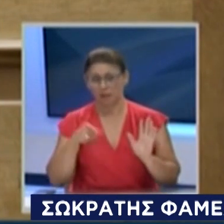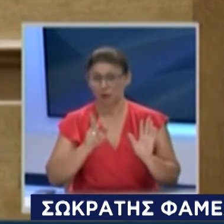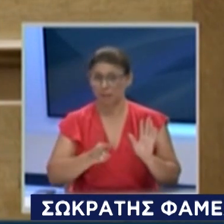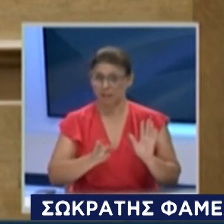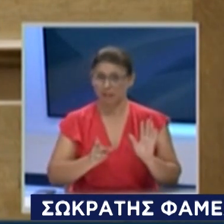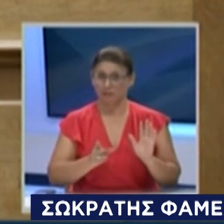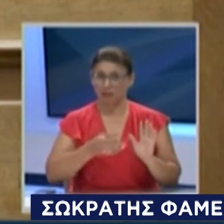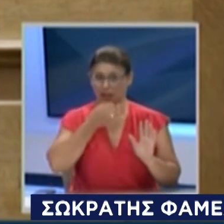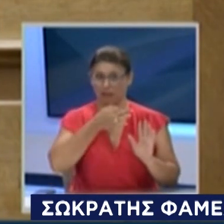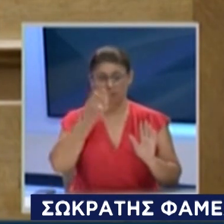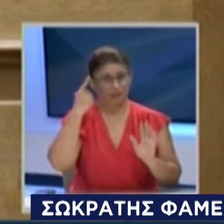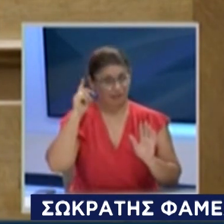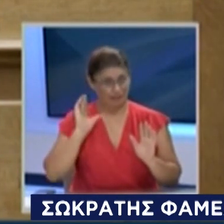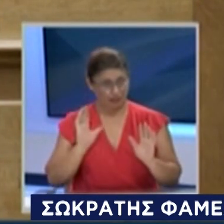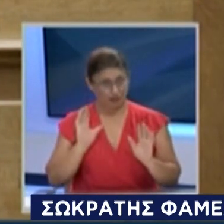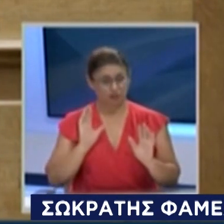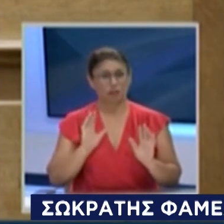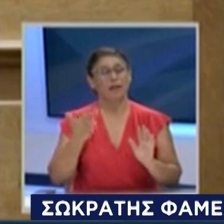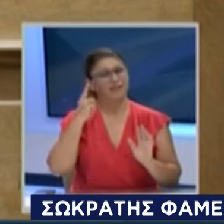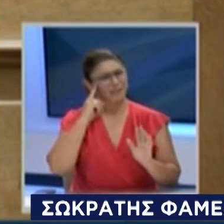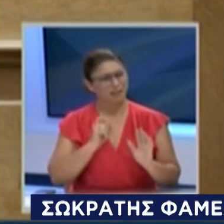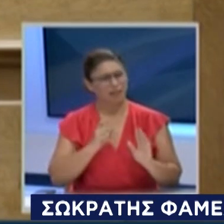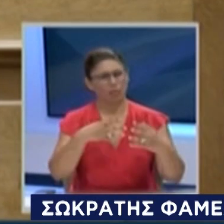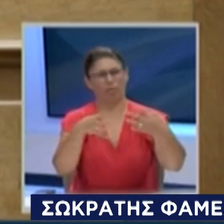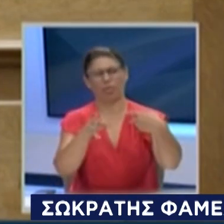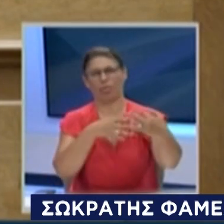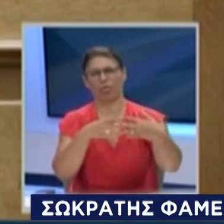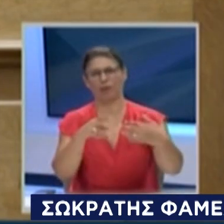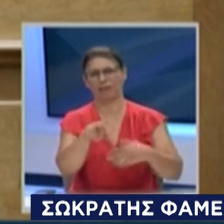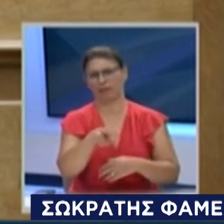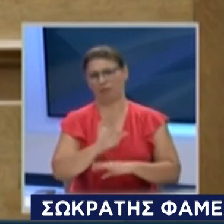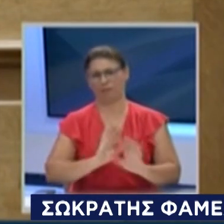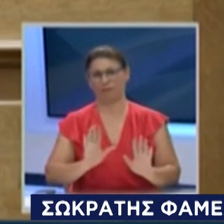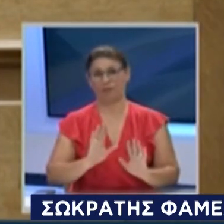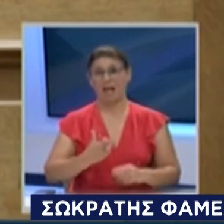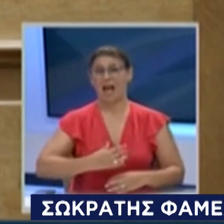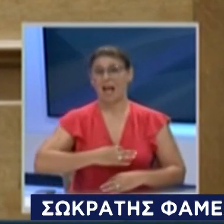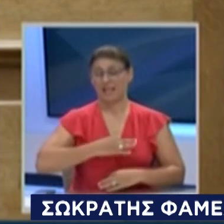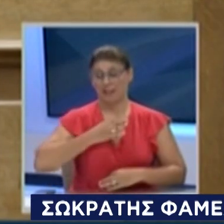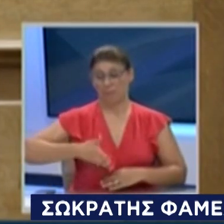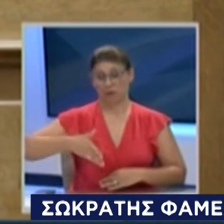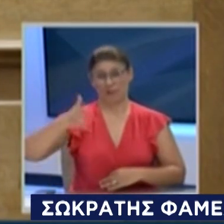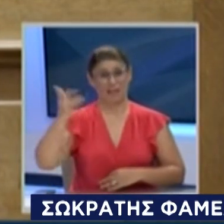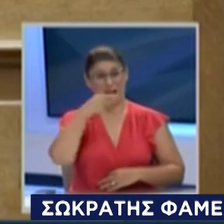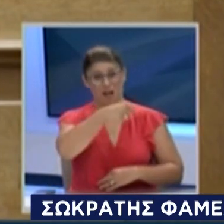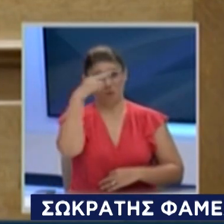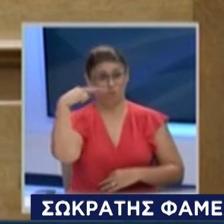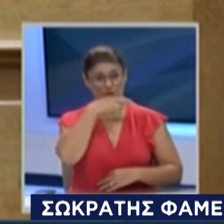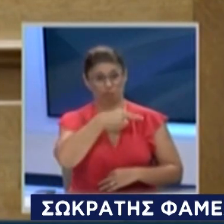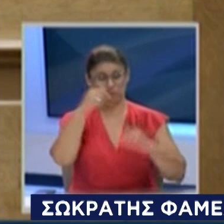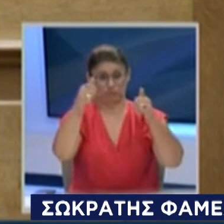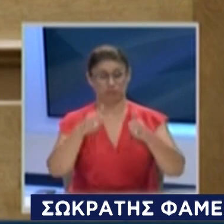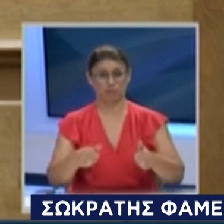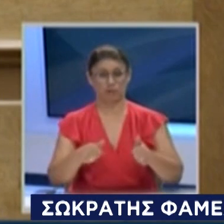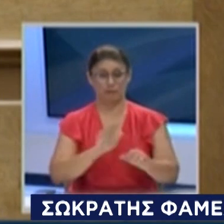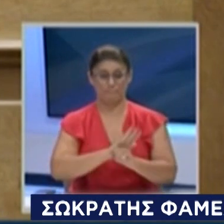επικίνδυνο να κάνετε τέτοιες δηλώσεις ενώ δεν ξέρετε, ή ξέρατε και παραπλανούσατε. Κύριε Μητσοτάκη, αν είστε ένας πρωθυπουργός που εξαγγέλει επάρκεια